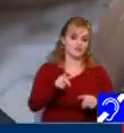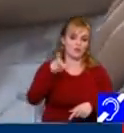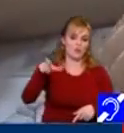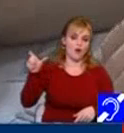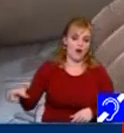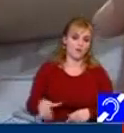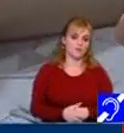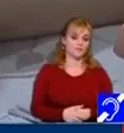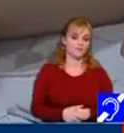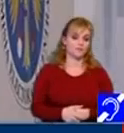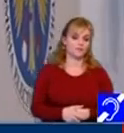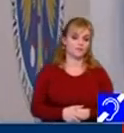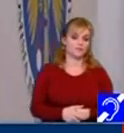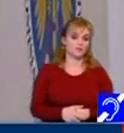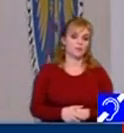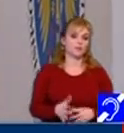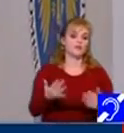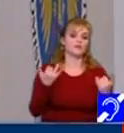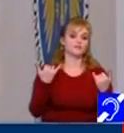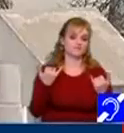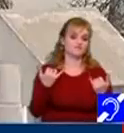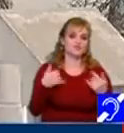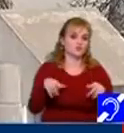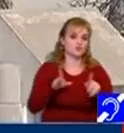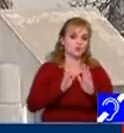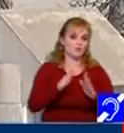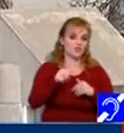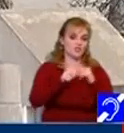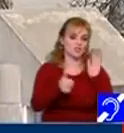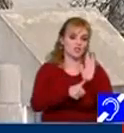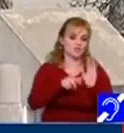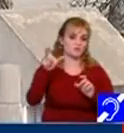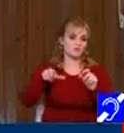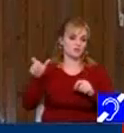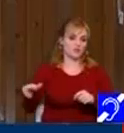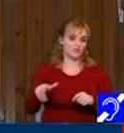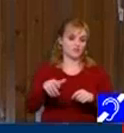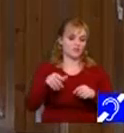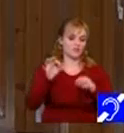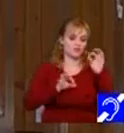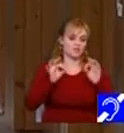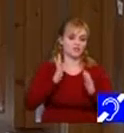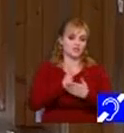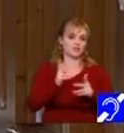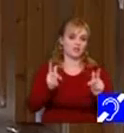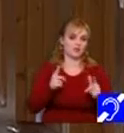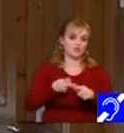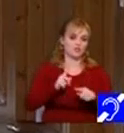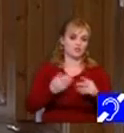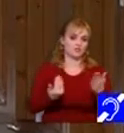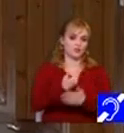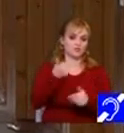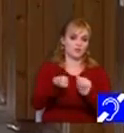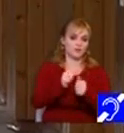de an. Iar actualul sistem electoral mixt este agreat de 16% în scădere față de luna aprilie cu 7%.